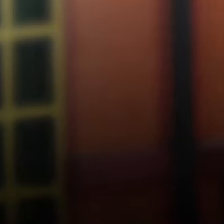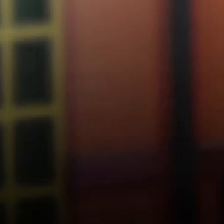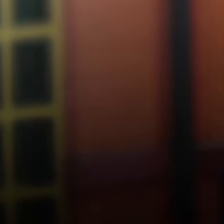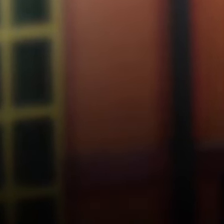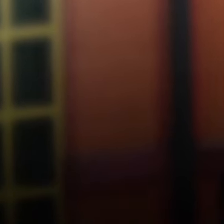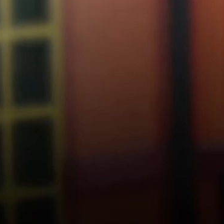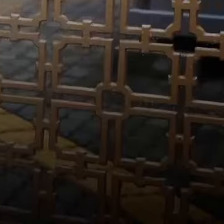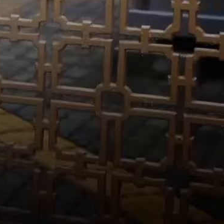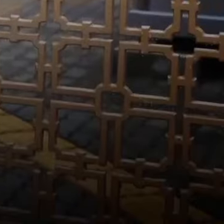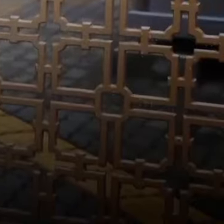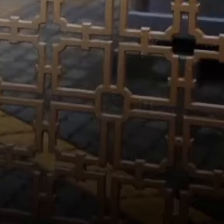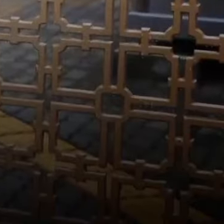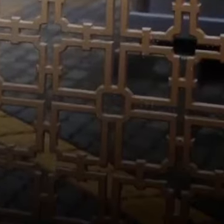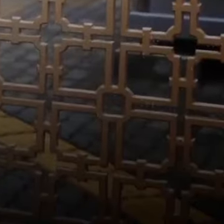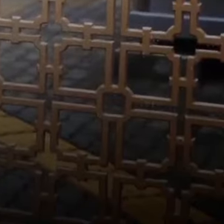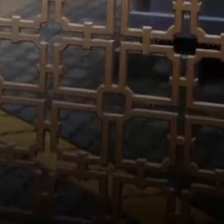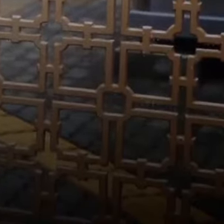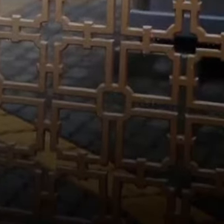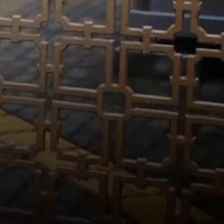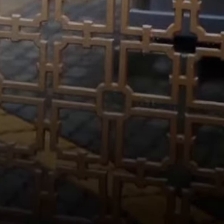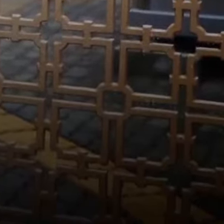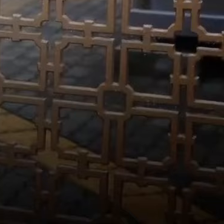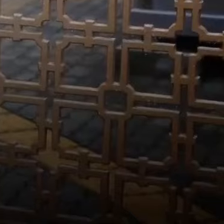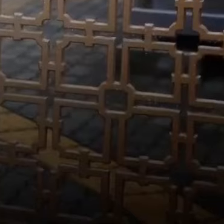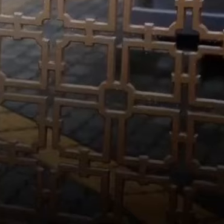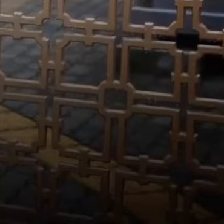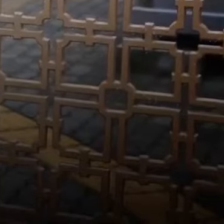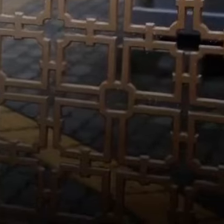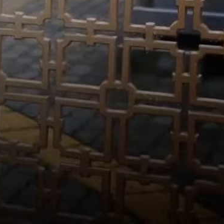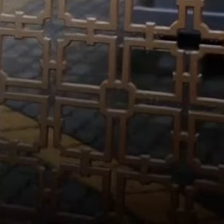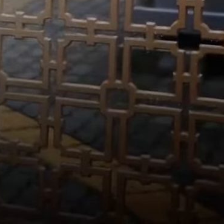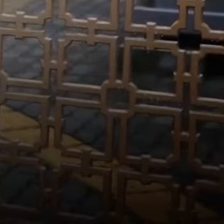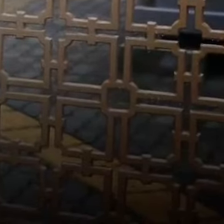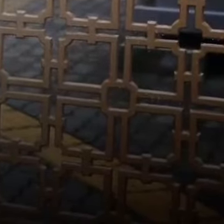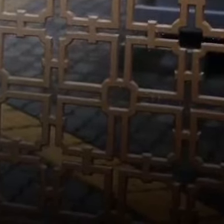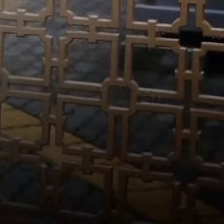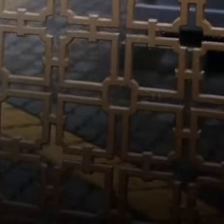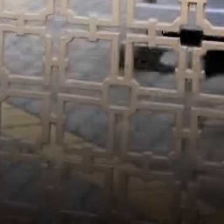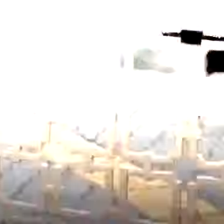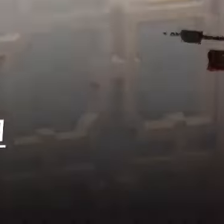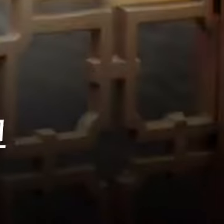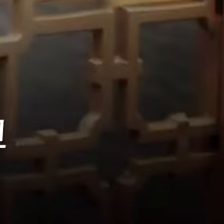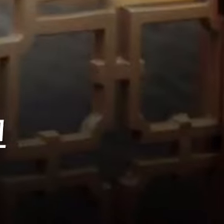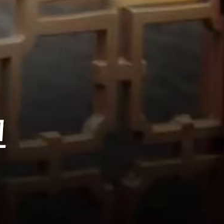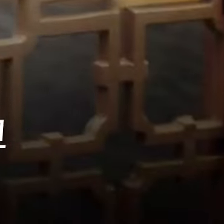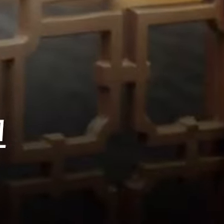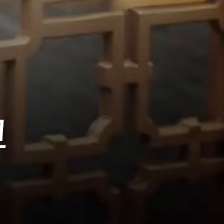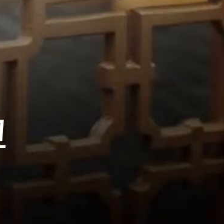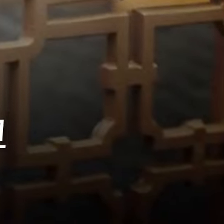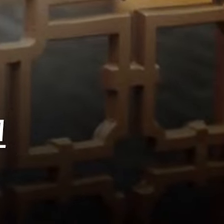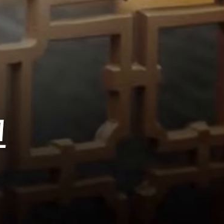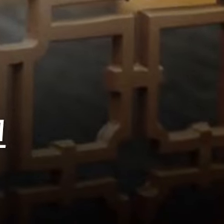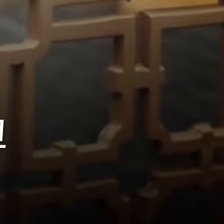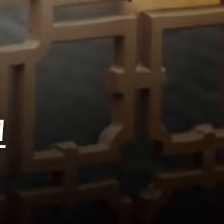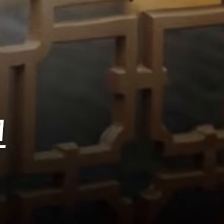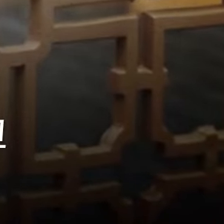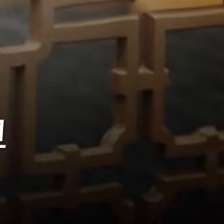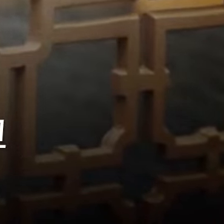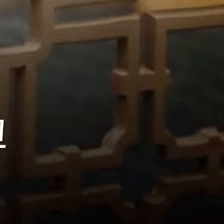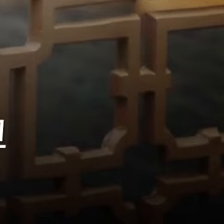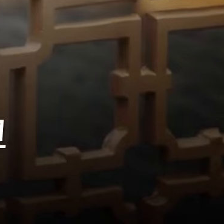반응은 어땠어요? 꼭 담당해주신 선생님께서 저희한테 외부로 발설하지